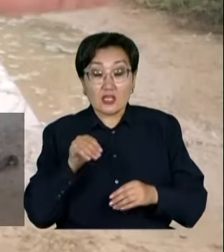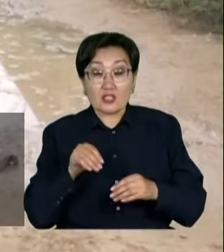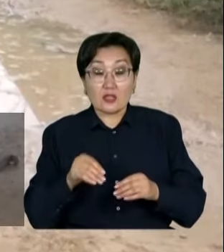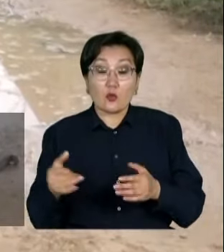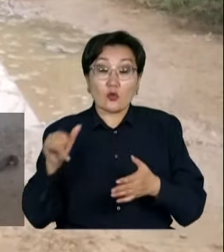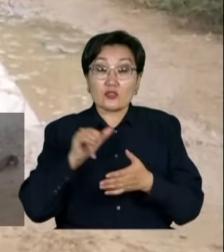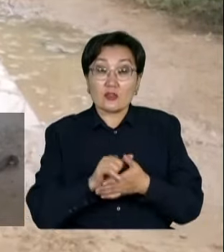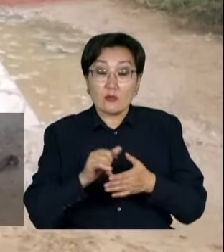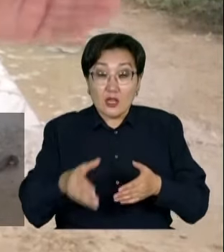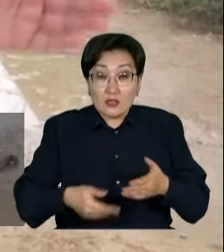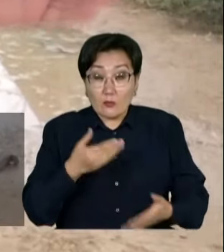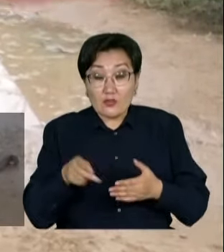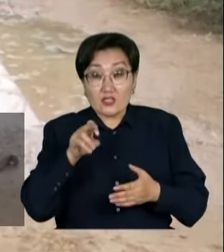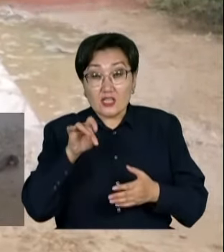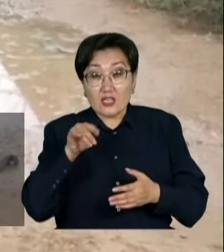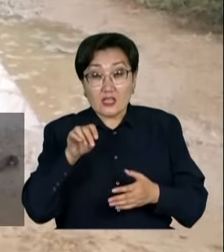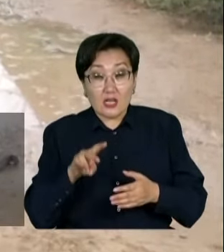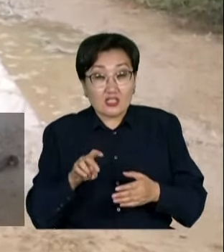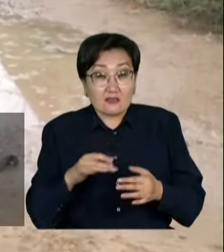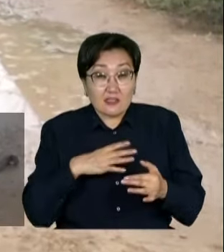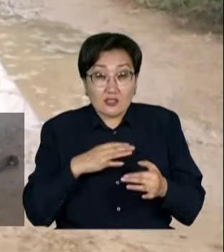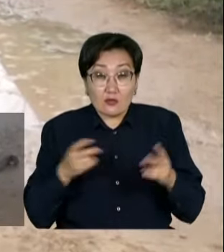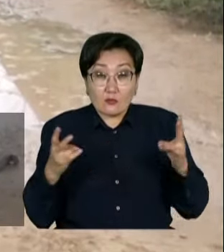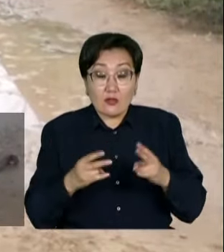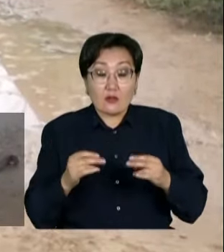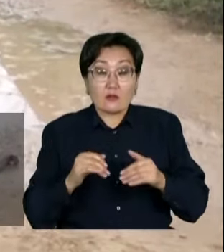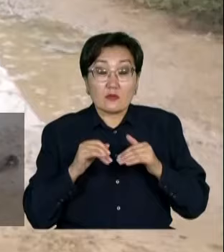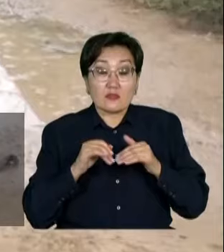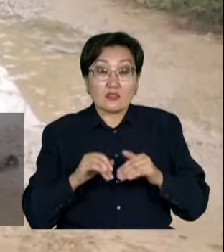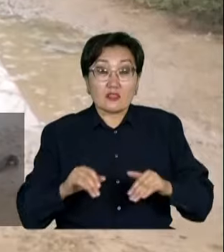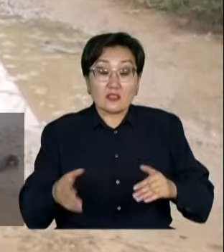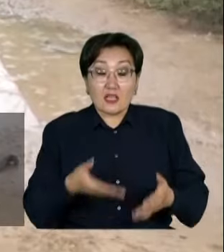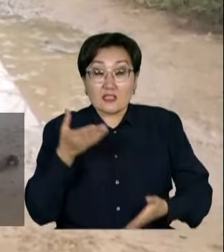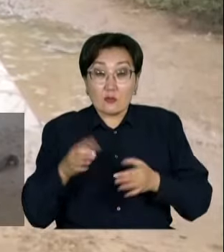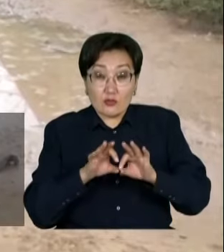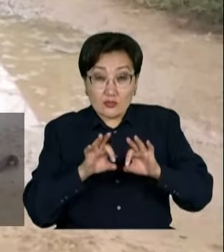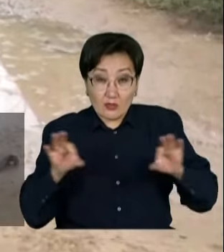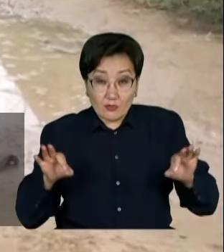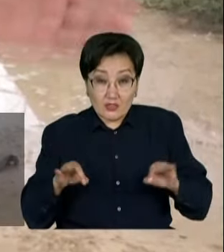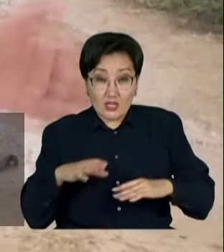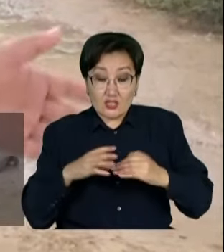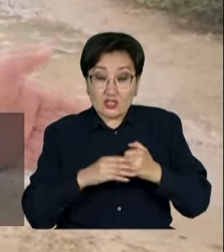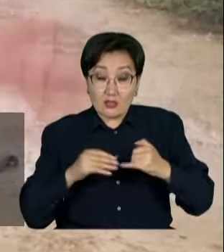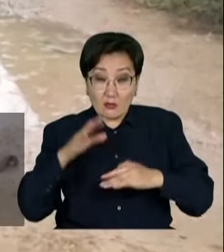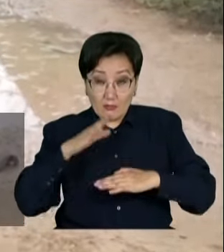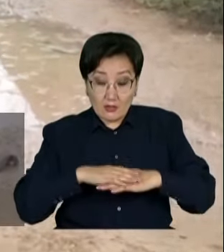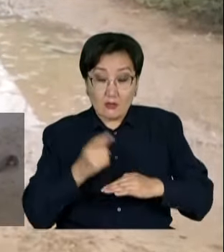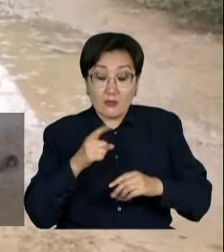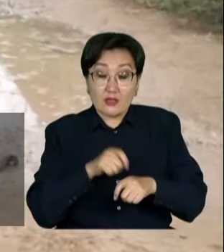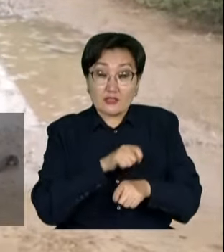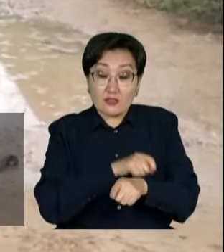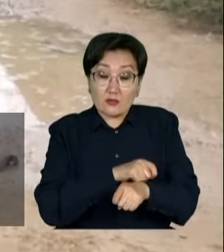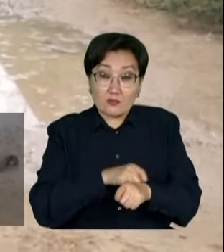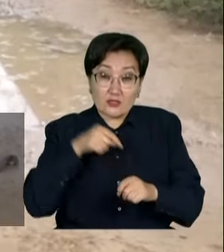қазды. Ол дренаждың біздерге не қатысы бар, білмейміз. Мына бетіне шығып тұр қазған трубасының бәрі. Оны біз мына 1 метр қылып қазған, бетінің